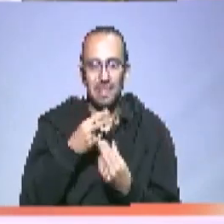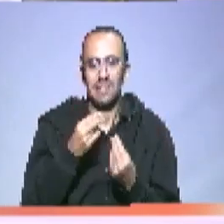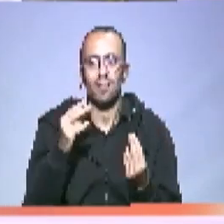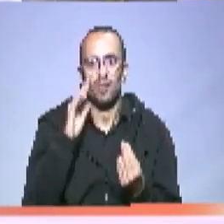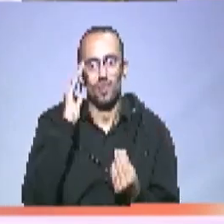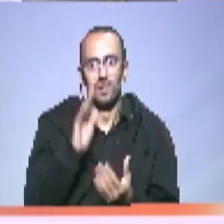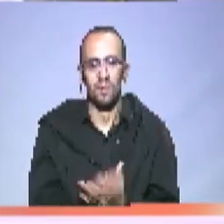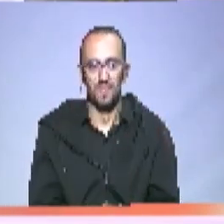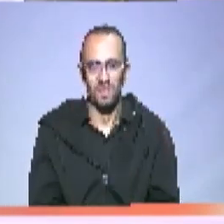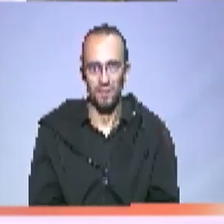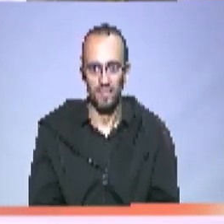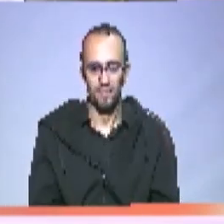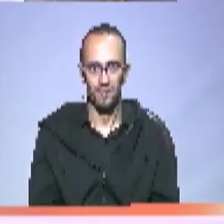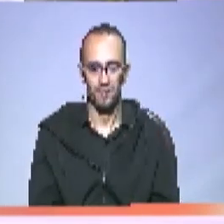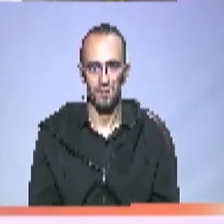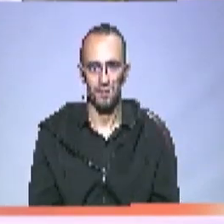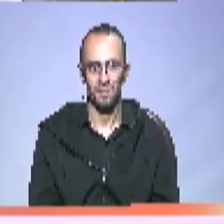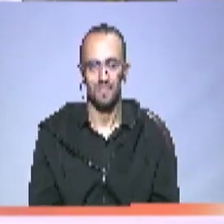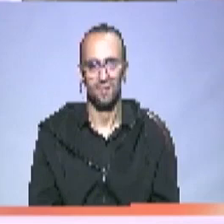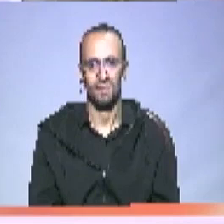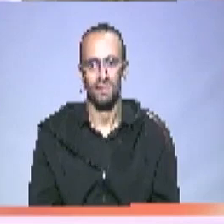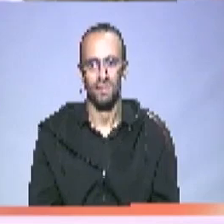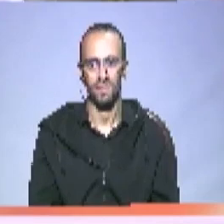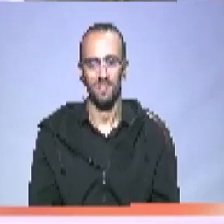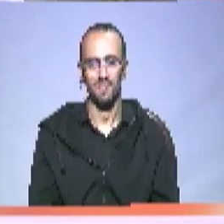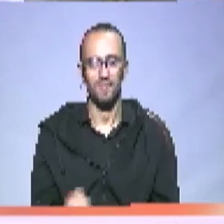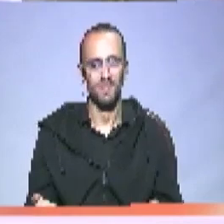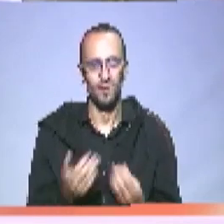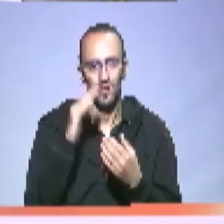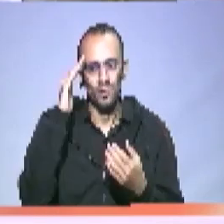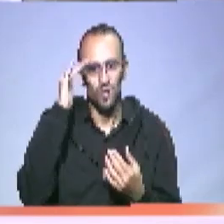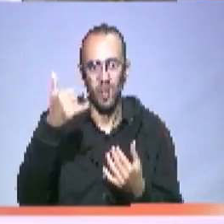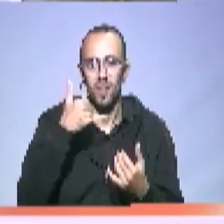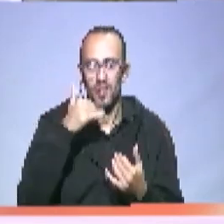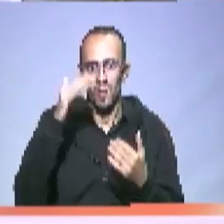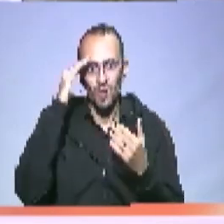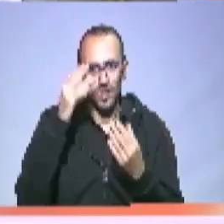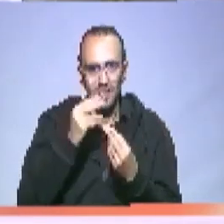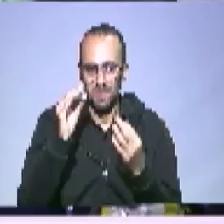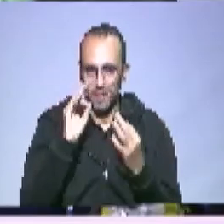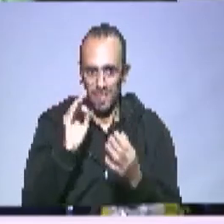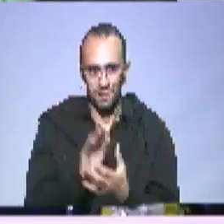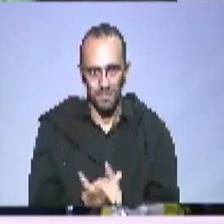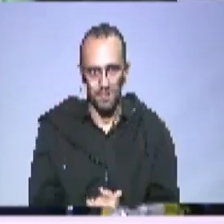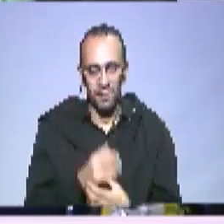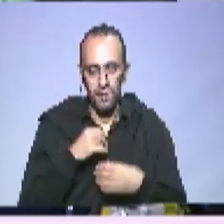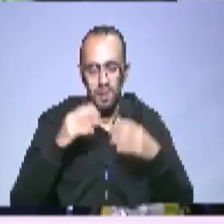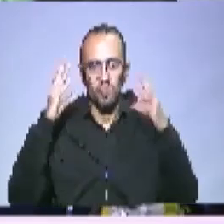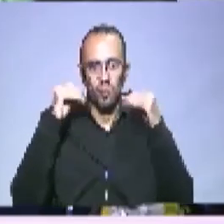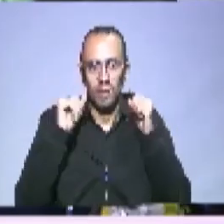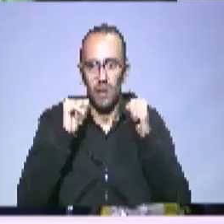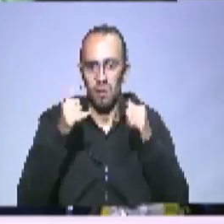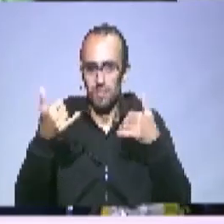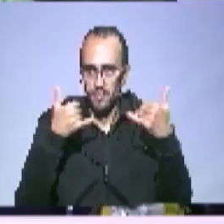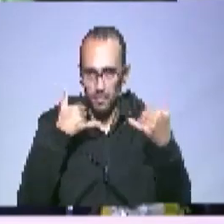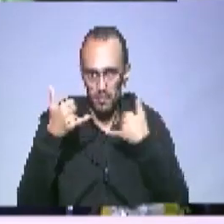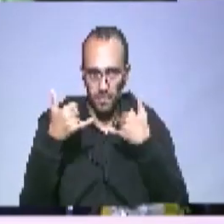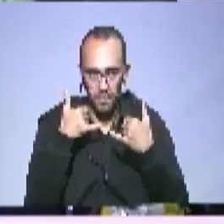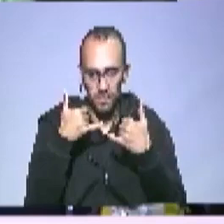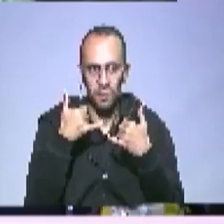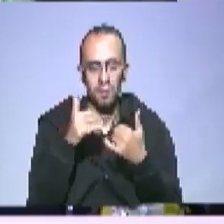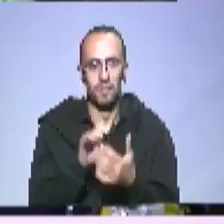على اتصالك. شكرا. ربنا يخليك. اتفضلي يا فندم. اتفضلي يا فندم. متشكر خالص على اتصالك. وطبعا انا بسعد جدا بان